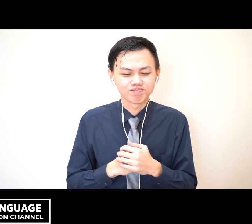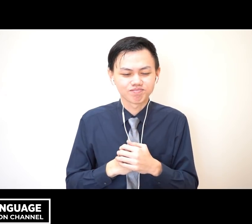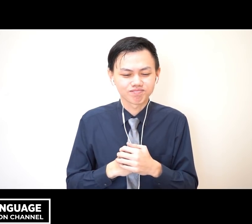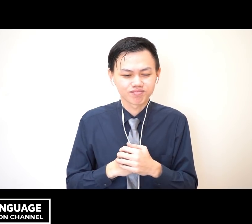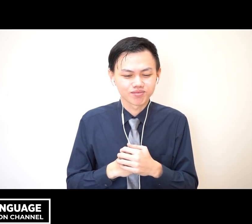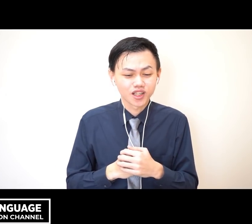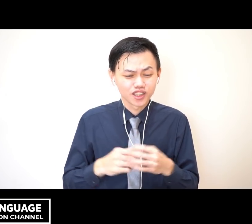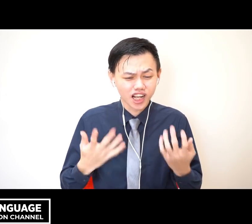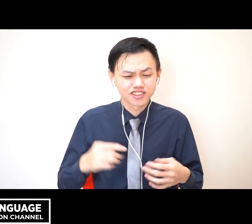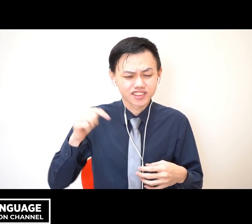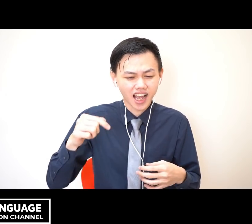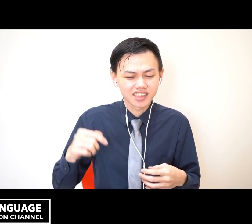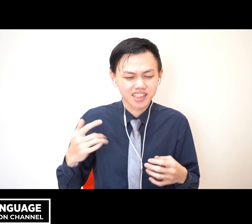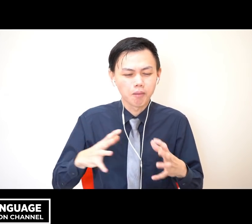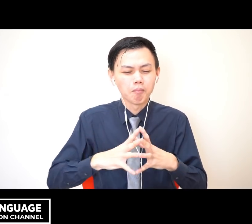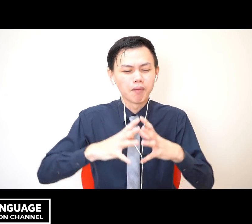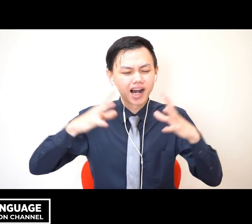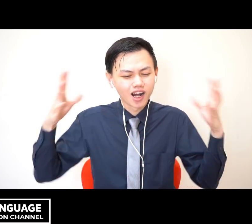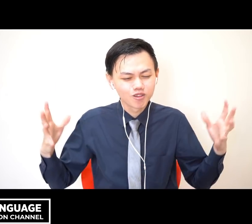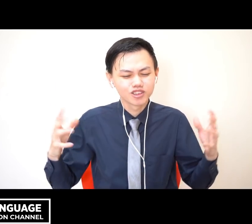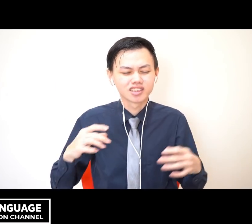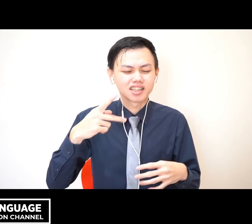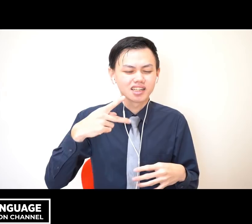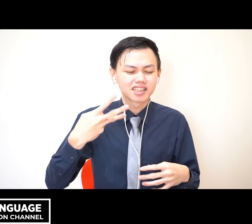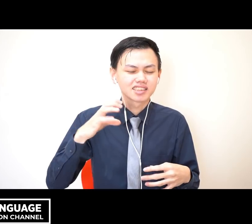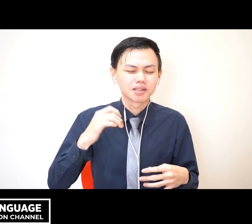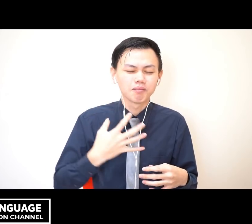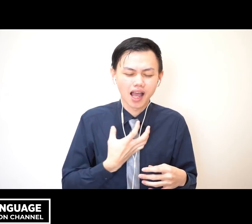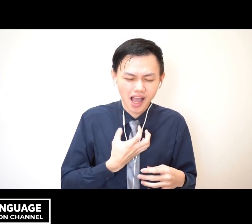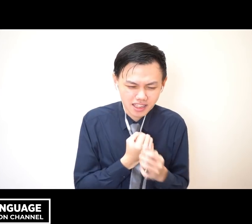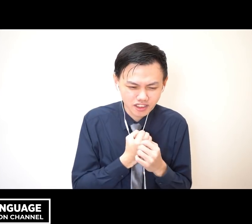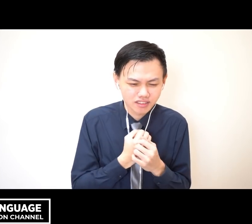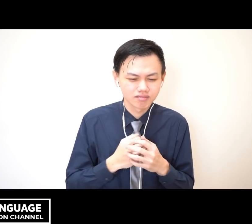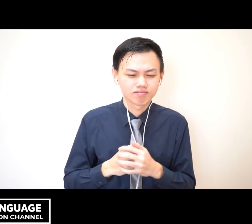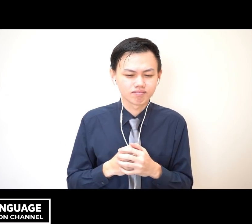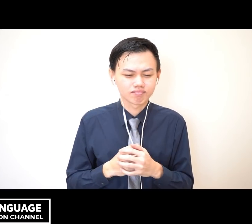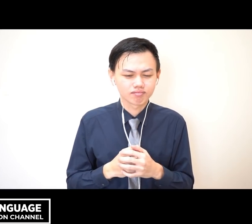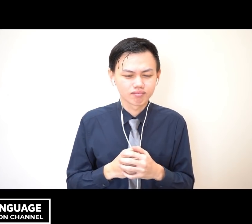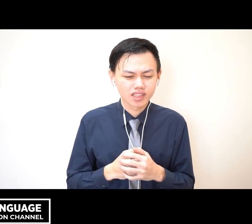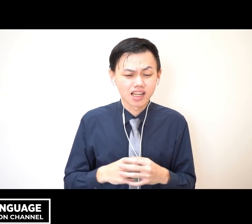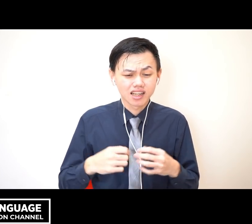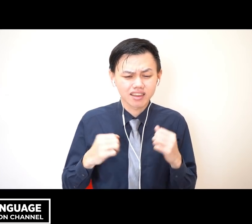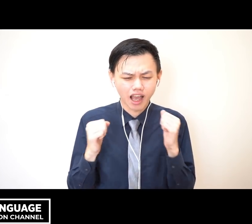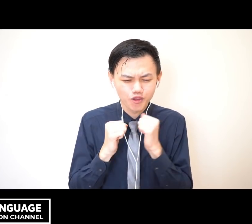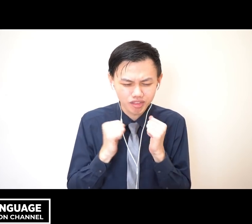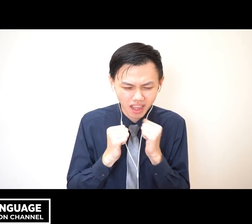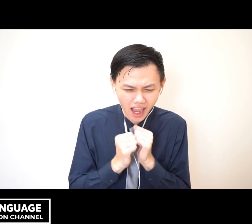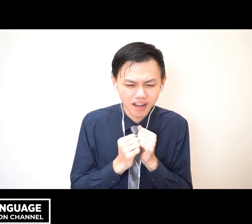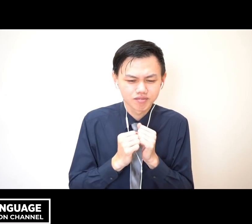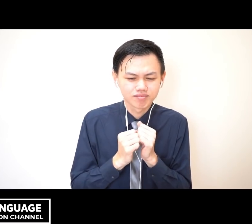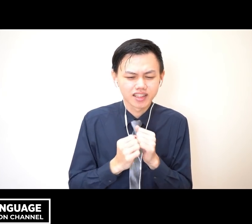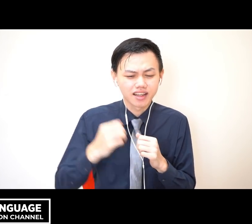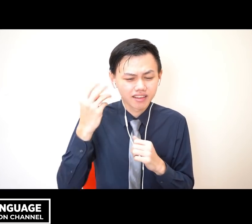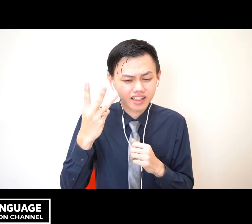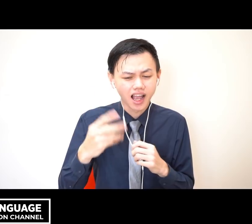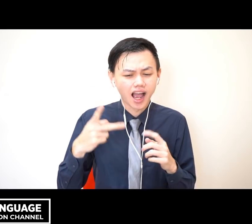bagikan. 3 hal yang sederhana tentang kasih yang berkorban, yang selalu saya coba untuk terapkan dalam kehidupan saya. Yang